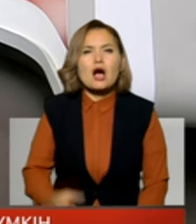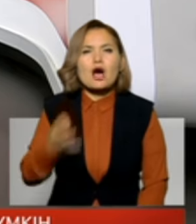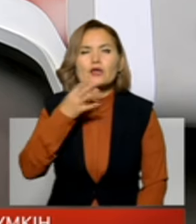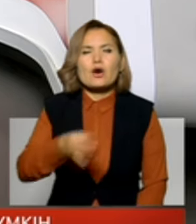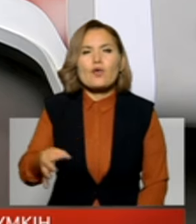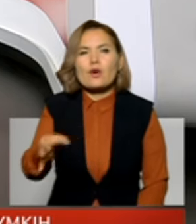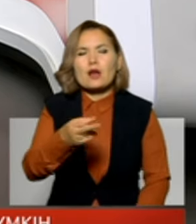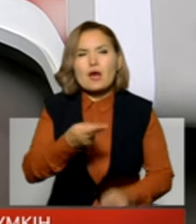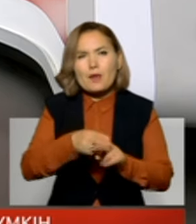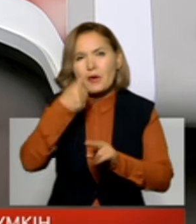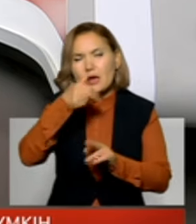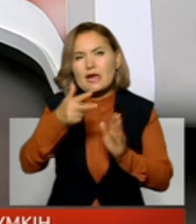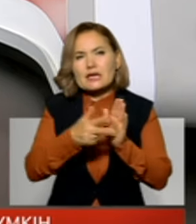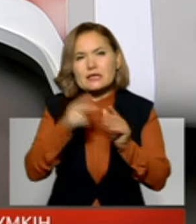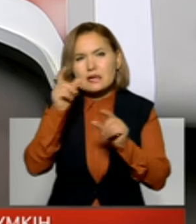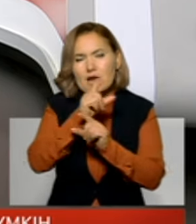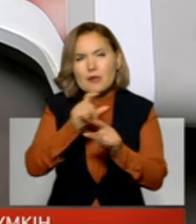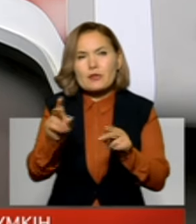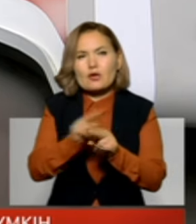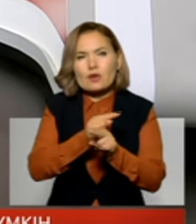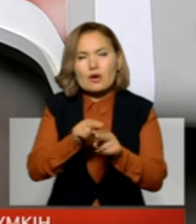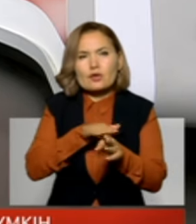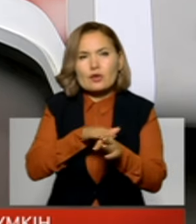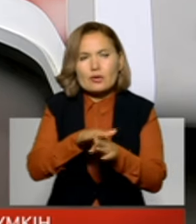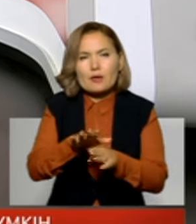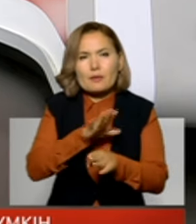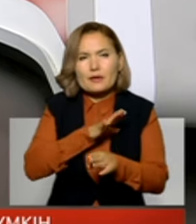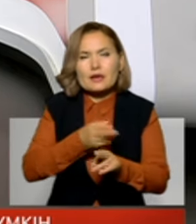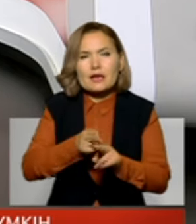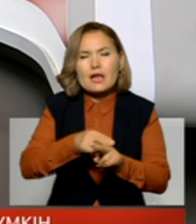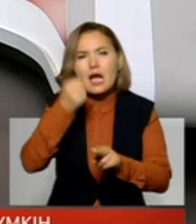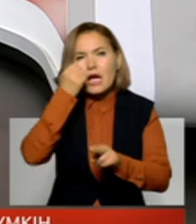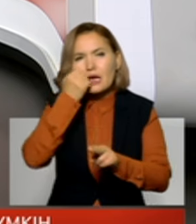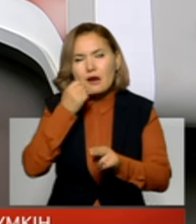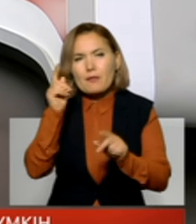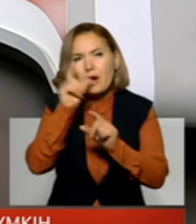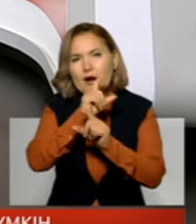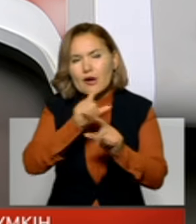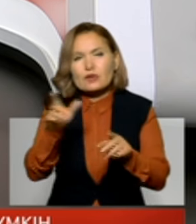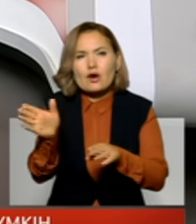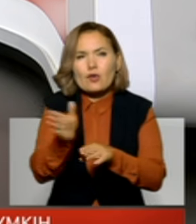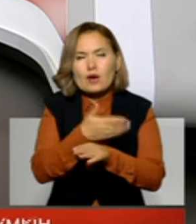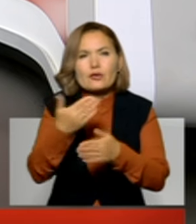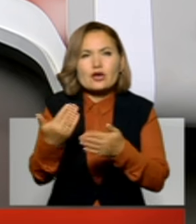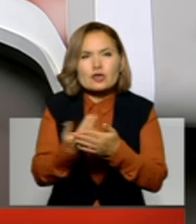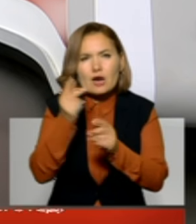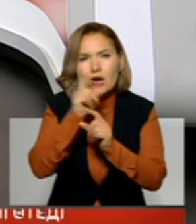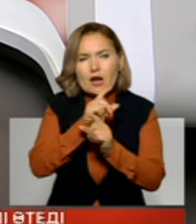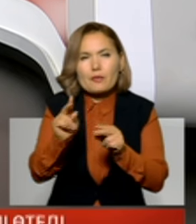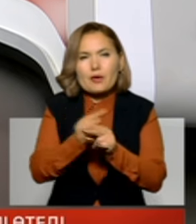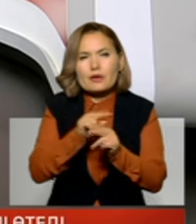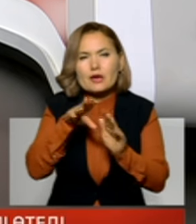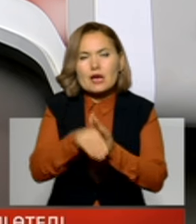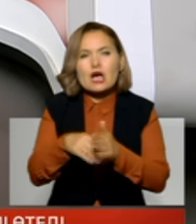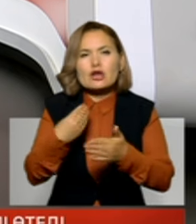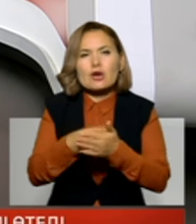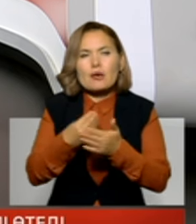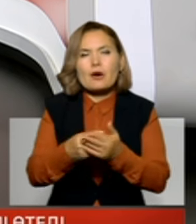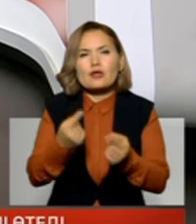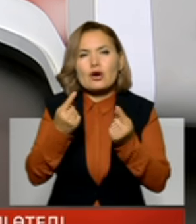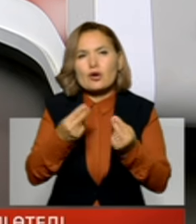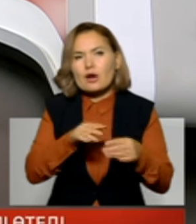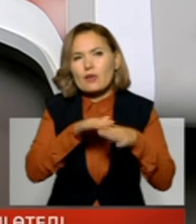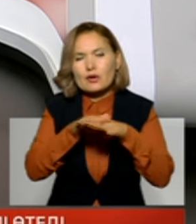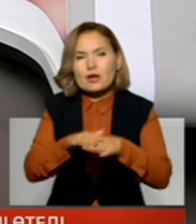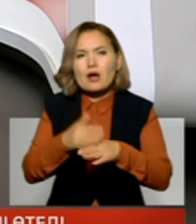Қызылорда облысында биыл 8 мектеп күрделі жөндеуден өтіп жатыр. Ескірген білім беру ғимараттарын жаңғыртуға жергілікті бюджеттен қомақты